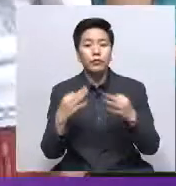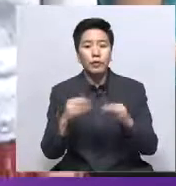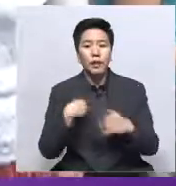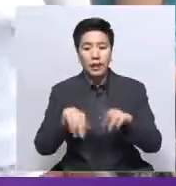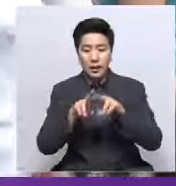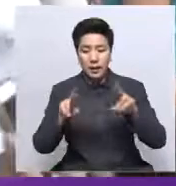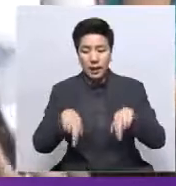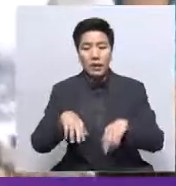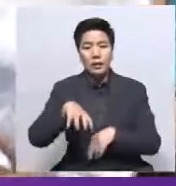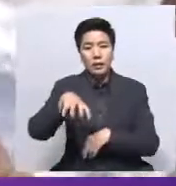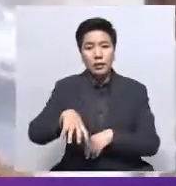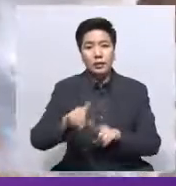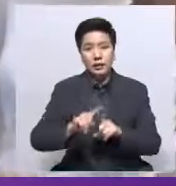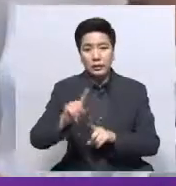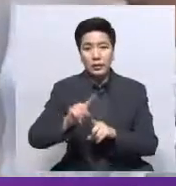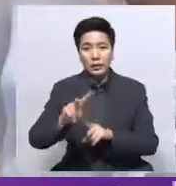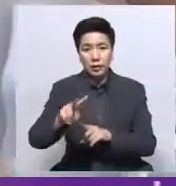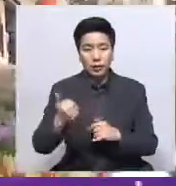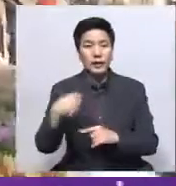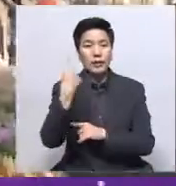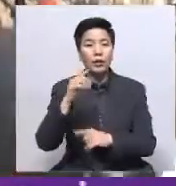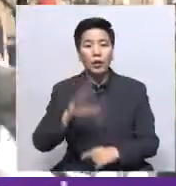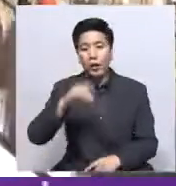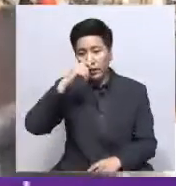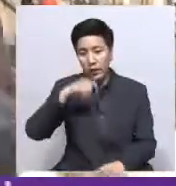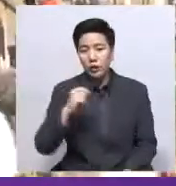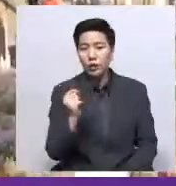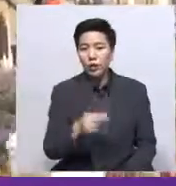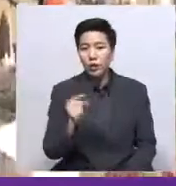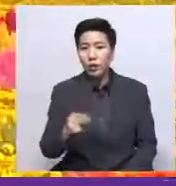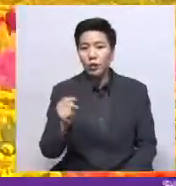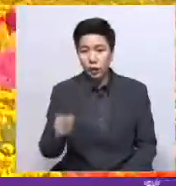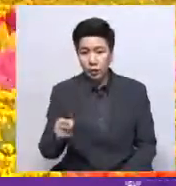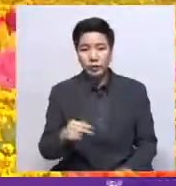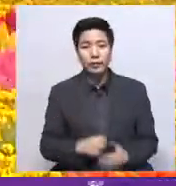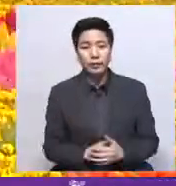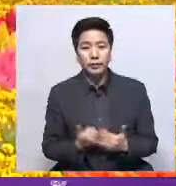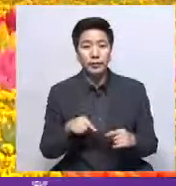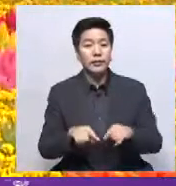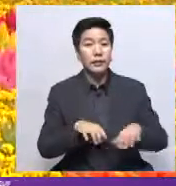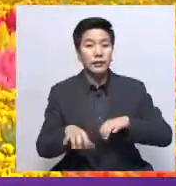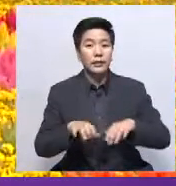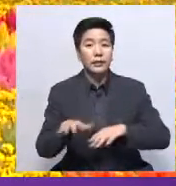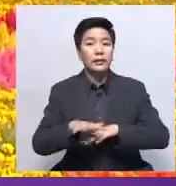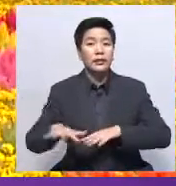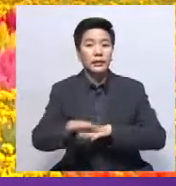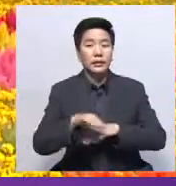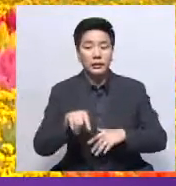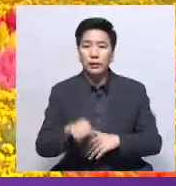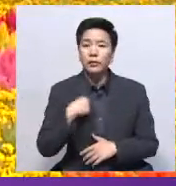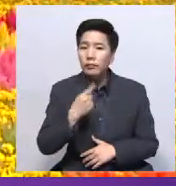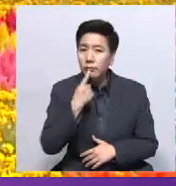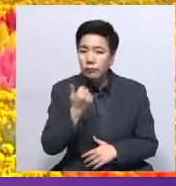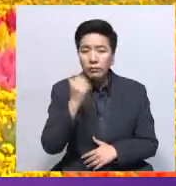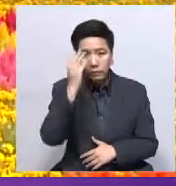อยู่ที่สนามเสือป่าบูธของการท่องเที่ยวแห่งประเทศไทยหรือททท พื้นที่จัดแสดงต่างๆภายในงานพูดได้คำเดียวเลยนะ